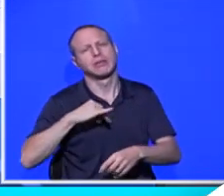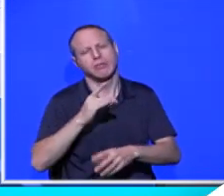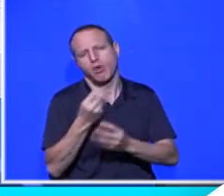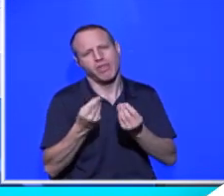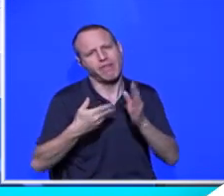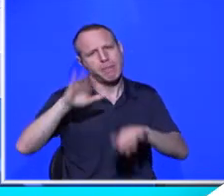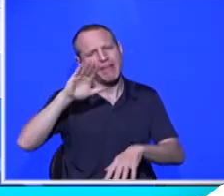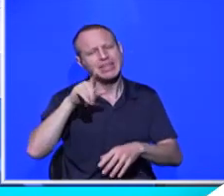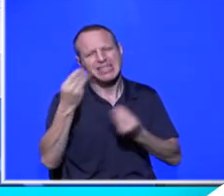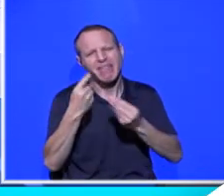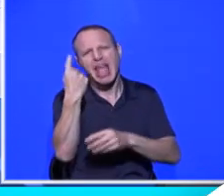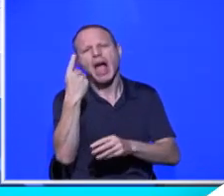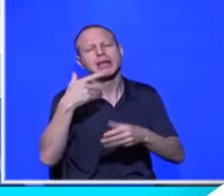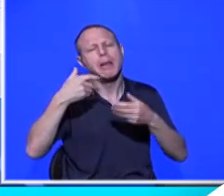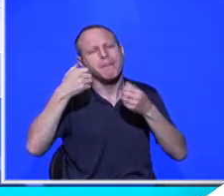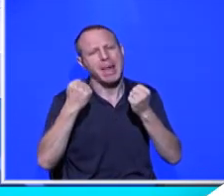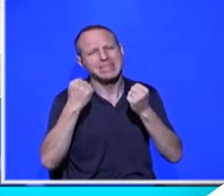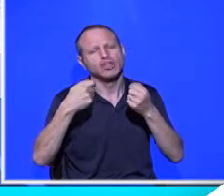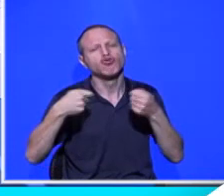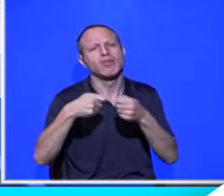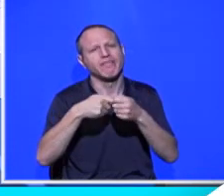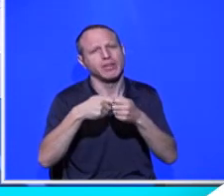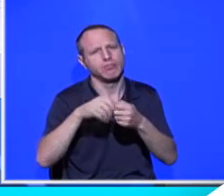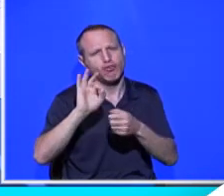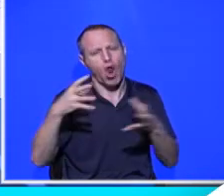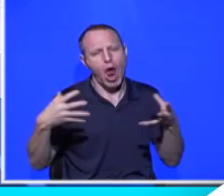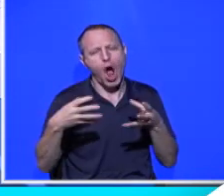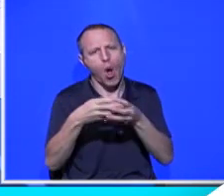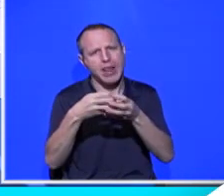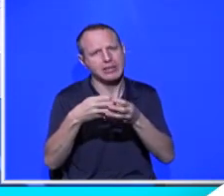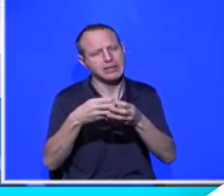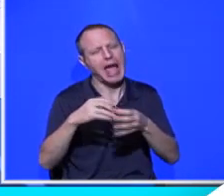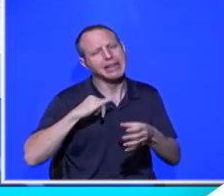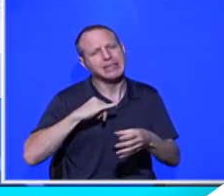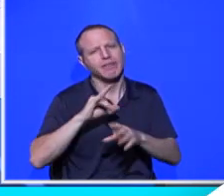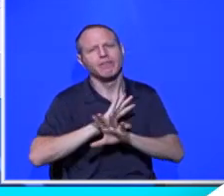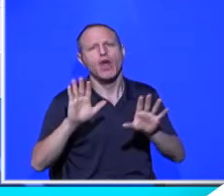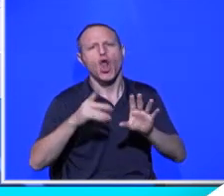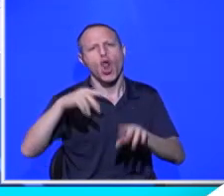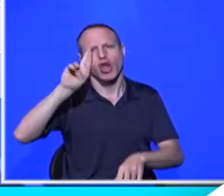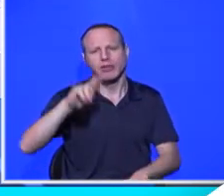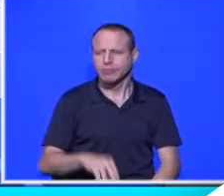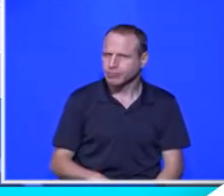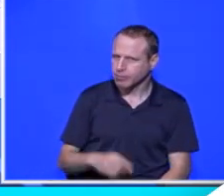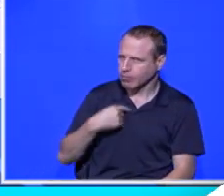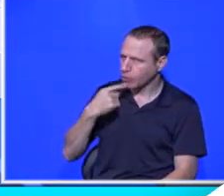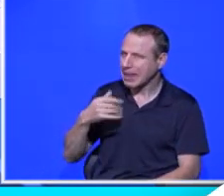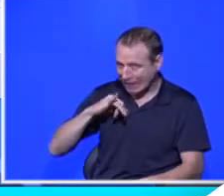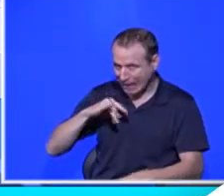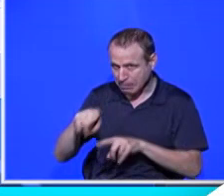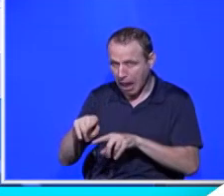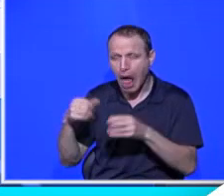היחיד שמחזיק את השותפים שלו לקואליציה, אינטרסים ותו לא. אבל אתה יודע, אני אומרת, האינטרסים האלה עד